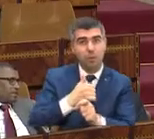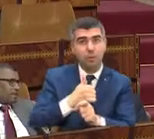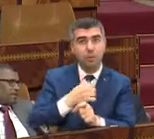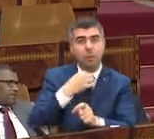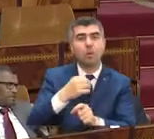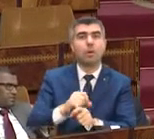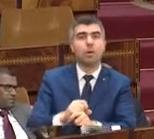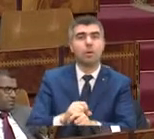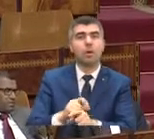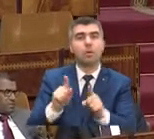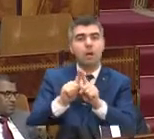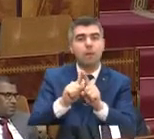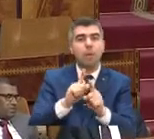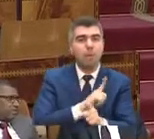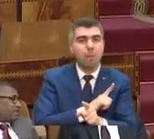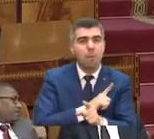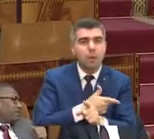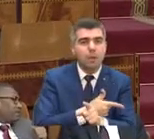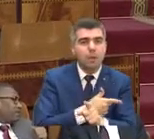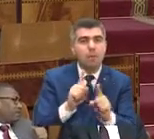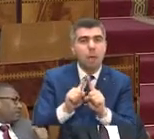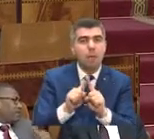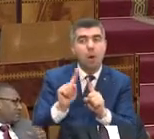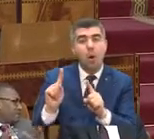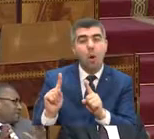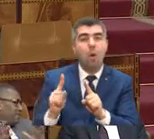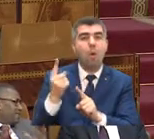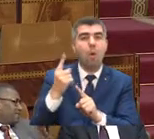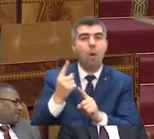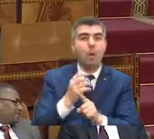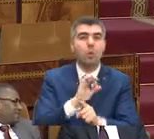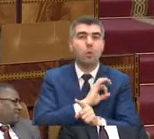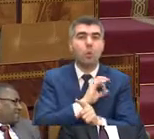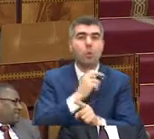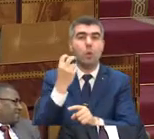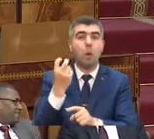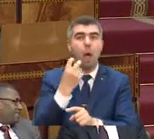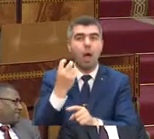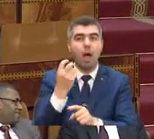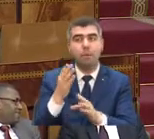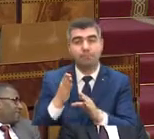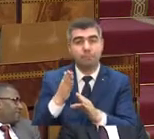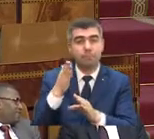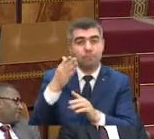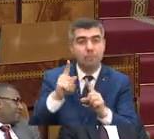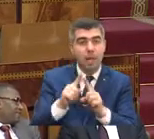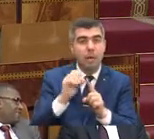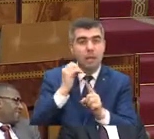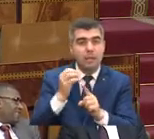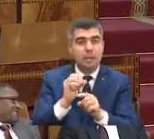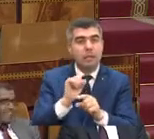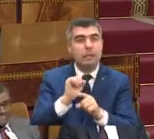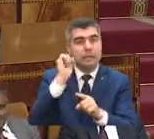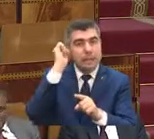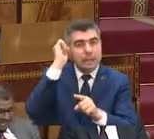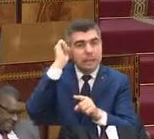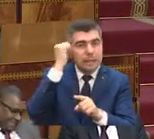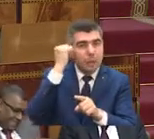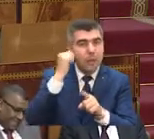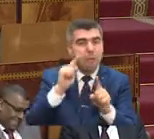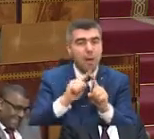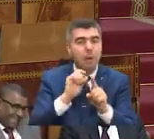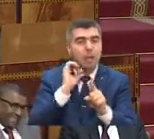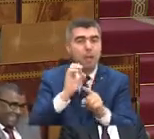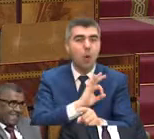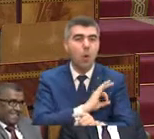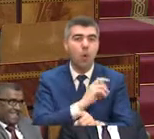واحد المقاربة أمنية استباقية في هذه المناطق السياحية. ولما لا تكوين مرشدين سياحيين هيدي قيد في هذه الحالات اللي